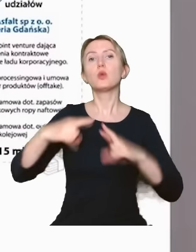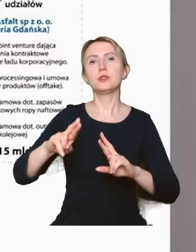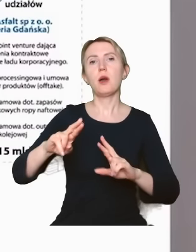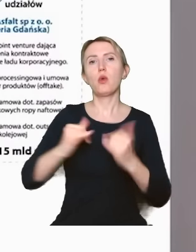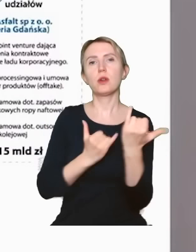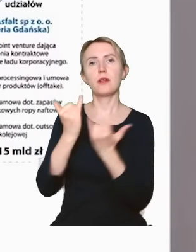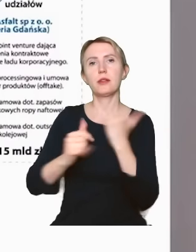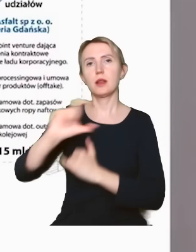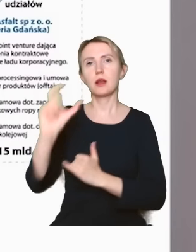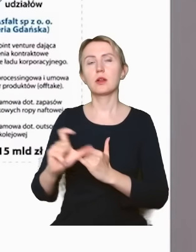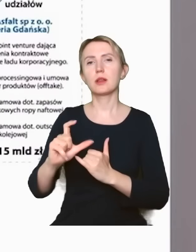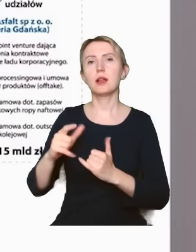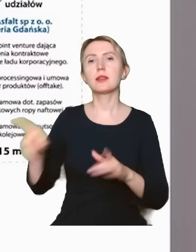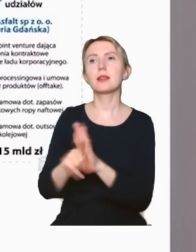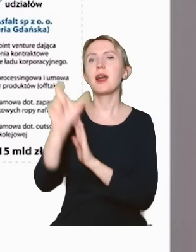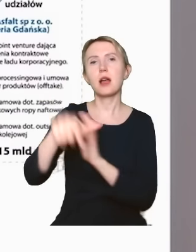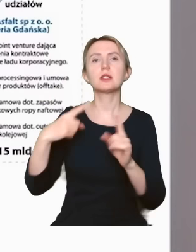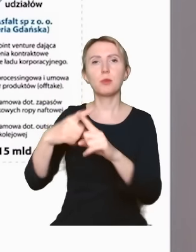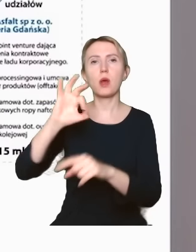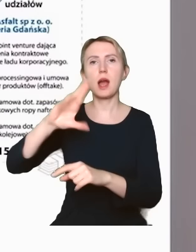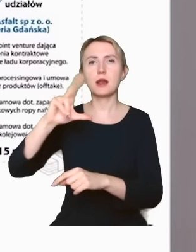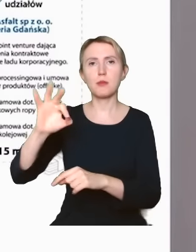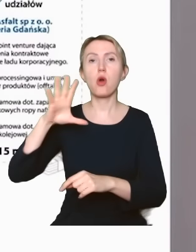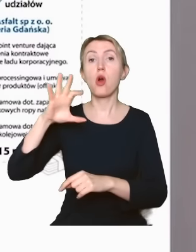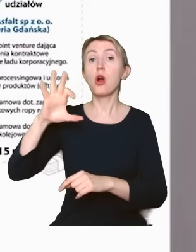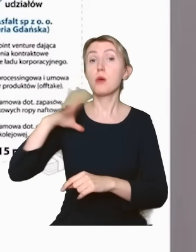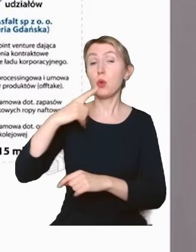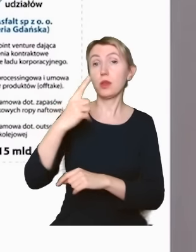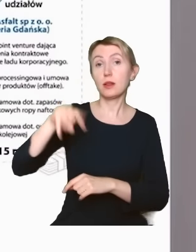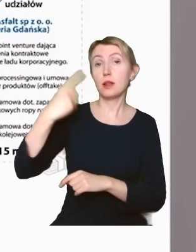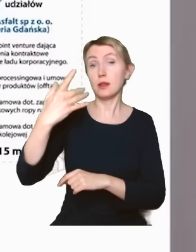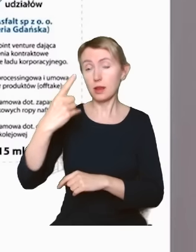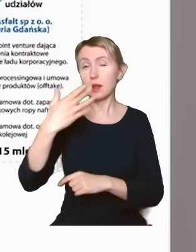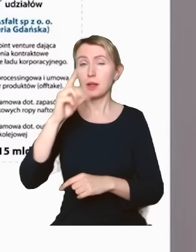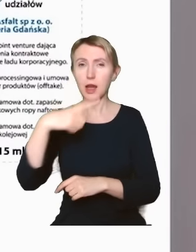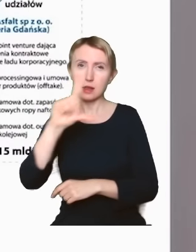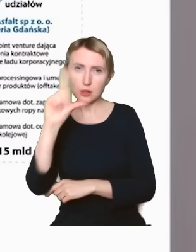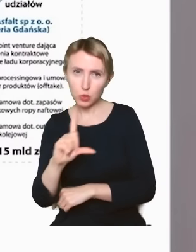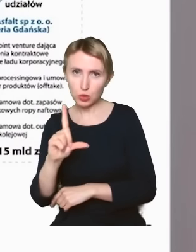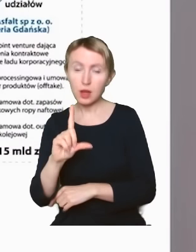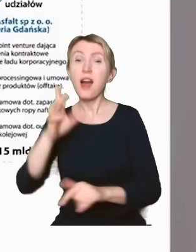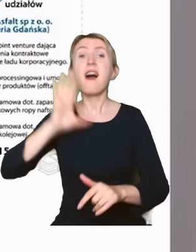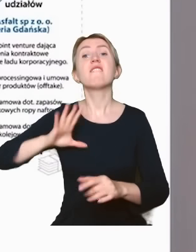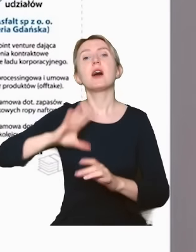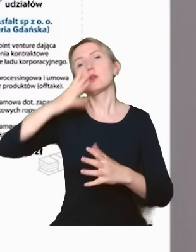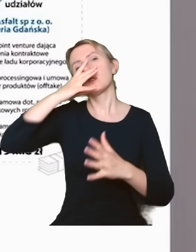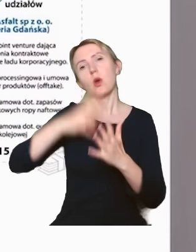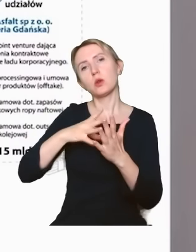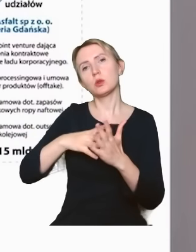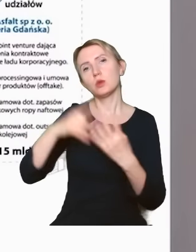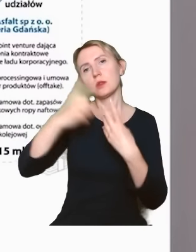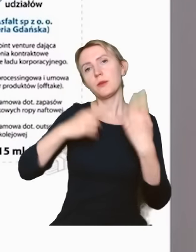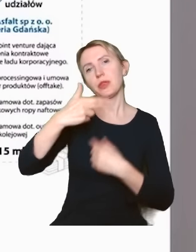rzecz spółki Aramco. Wyniosła ona 1,1 miliarda złotych, choć ich wartość została oszacowana przez